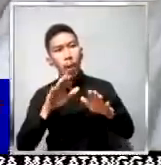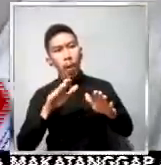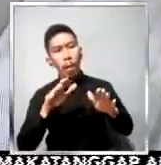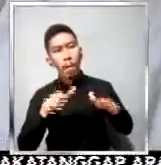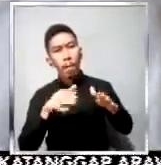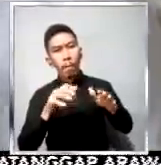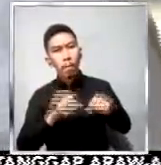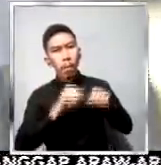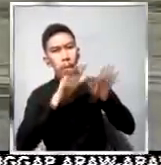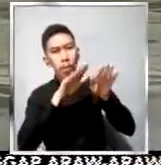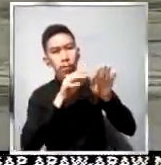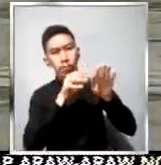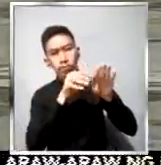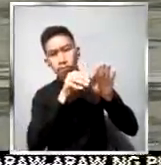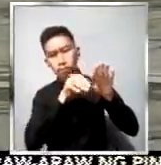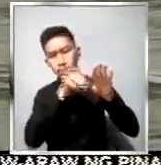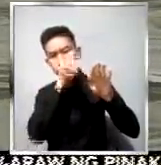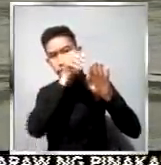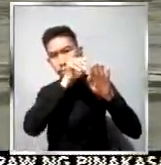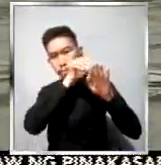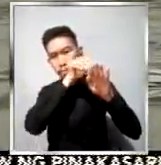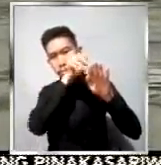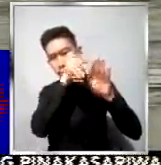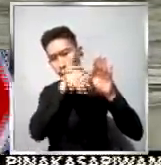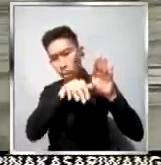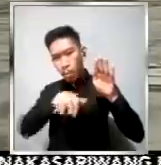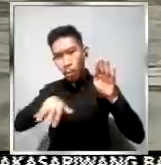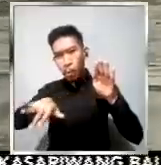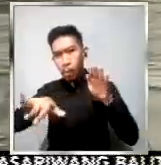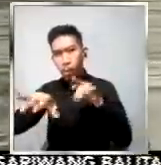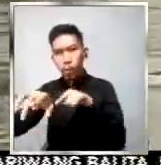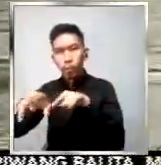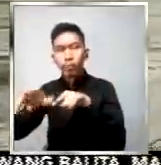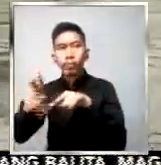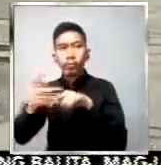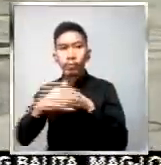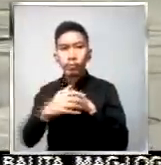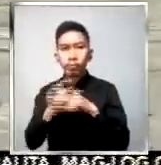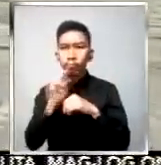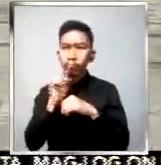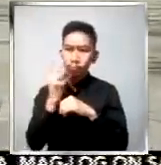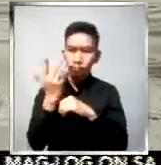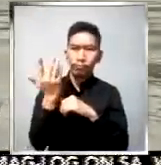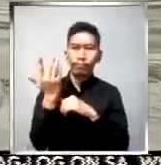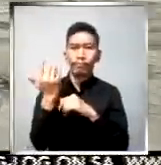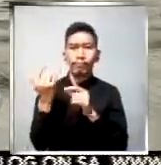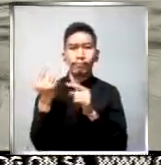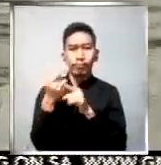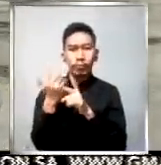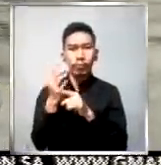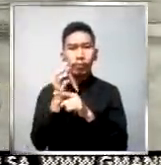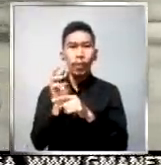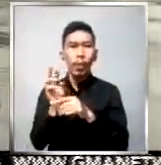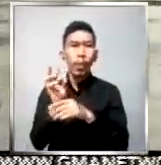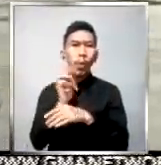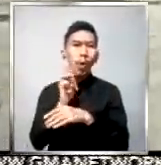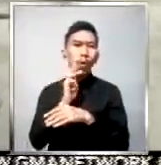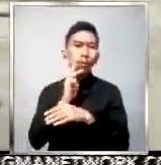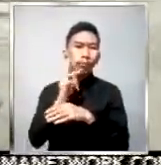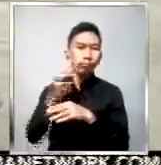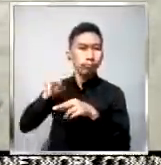napapansing abnormality. Napansin lang namin ngayon ang pagtagal ng water current. Ang duda namin ay baka